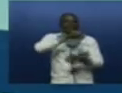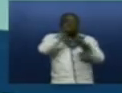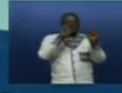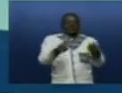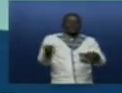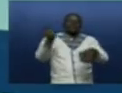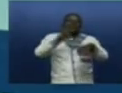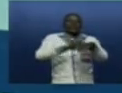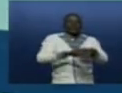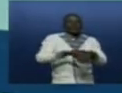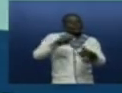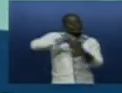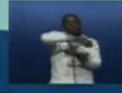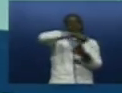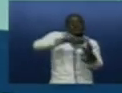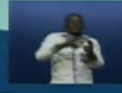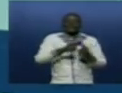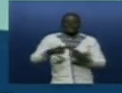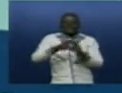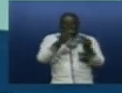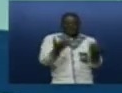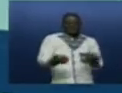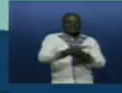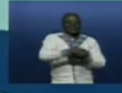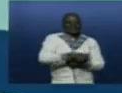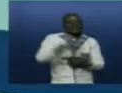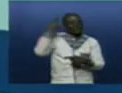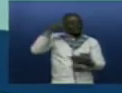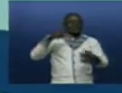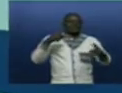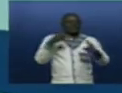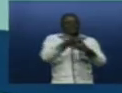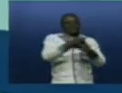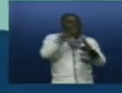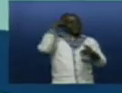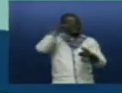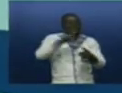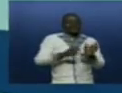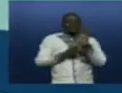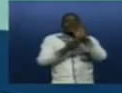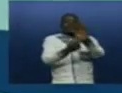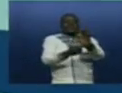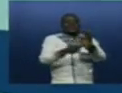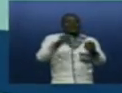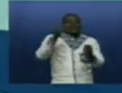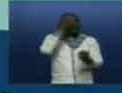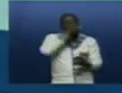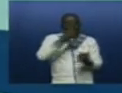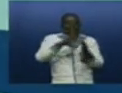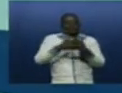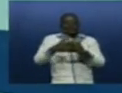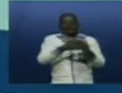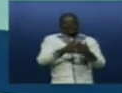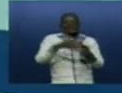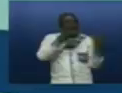la tournure des relations actuelles suite à la série d'attaques qui visent la représentation américaine sur l'île depuis 2016.